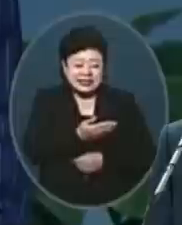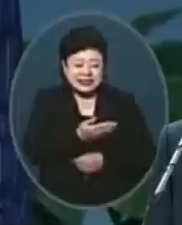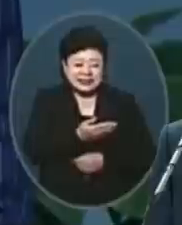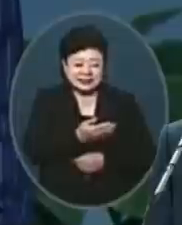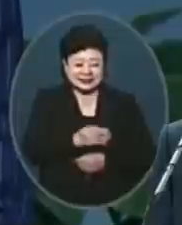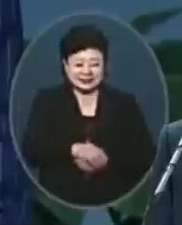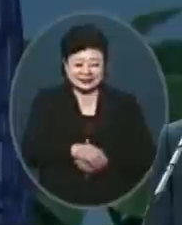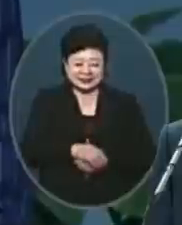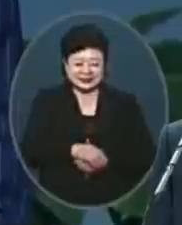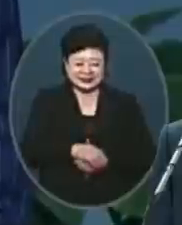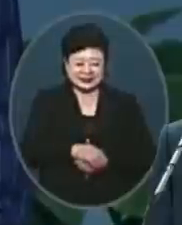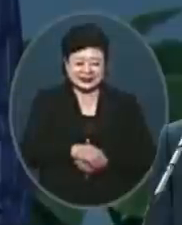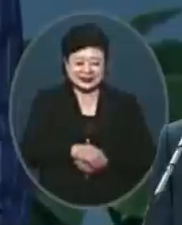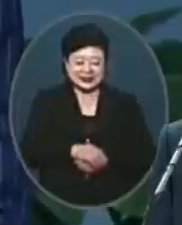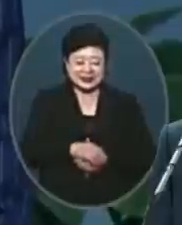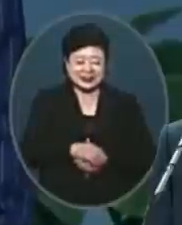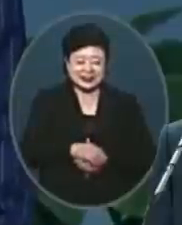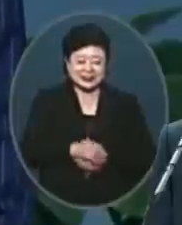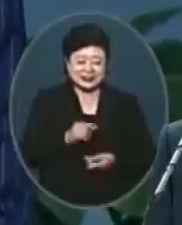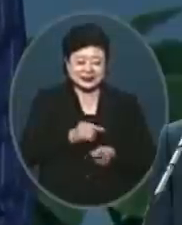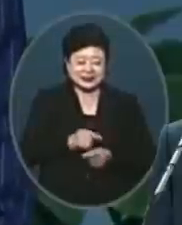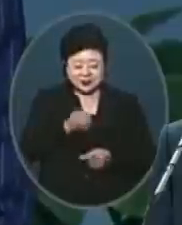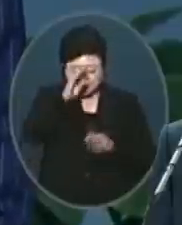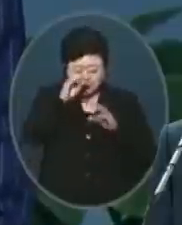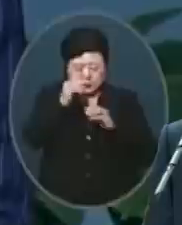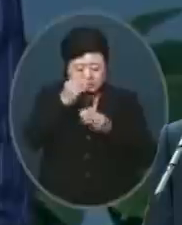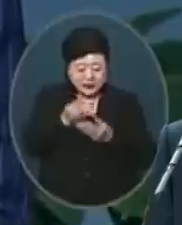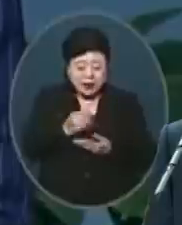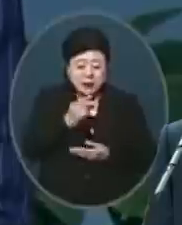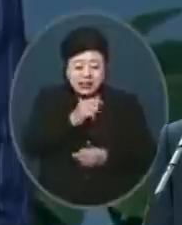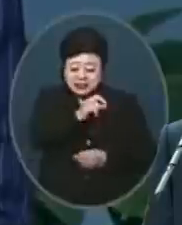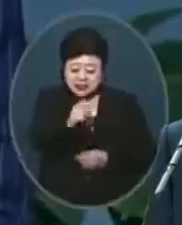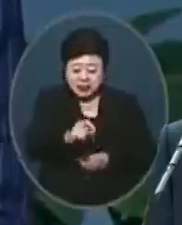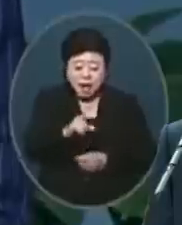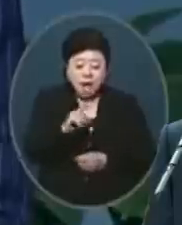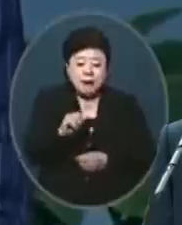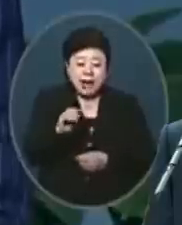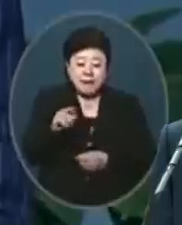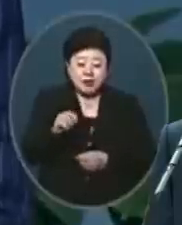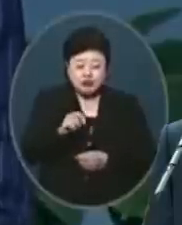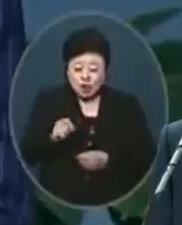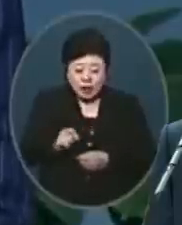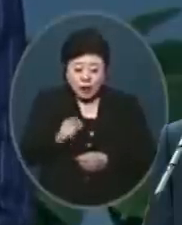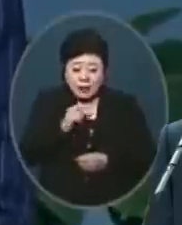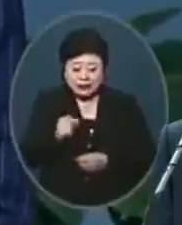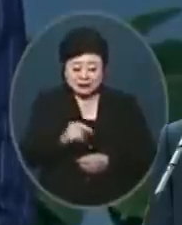변사 제가 채찍에 맞음으로 내가 나음을 입었던 만분 적으라 해서